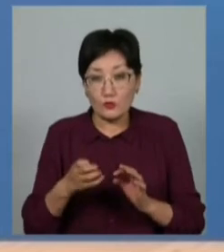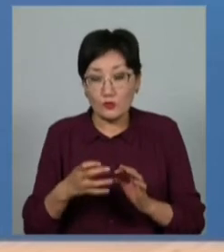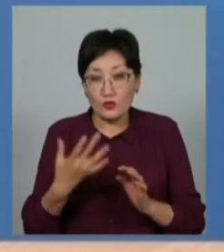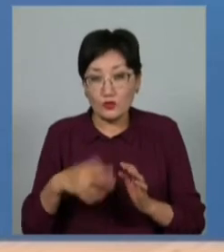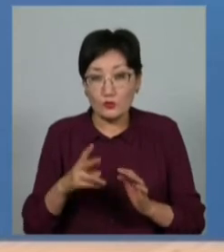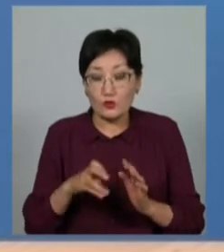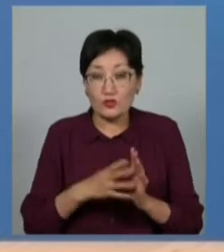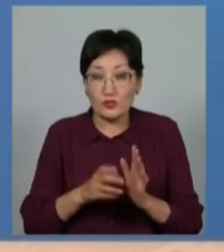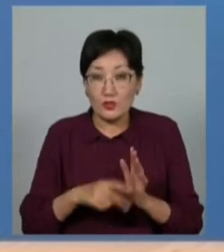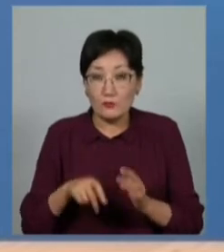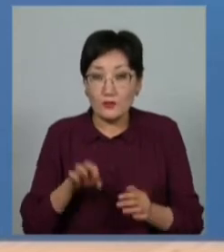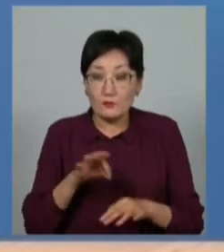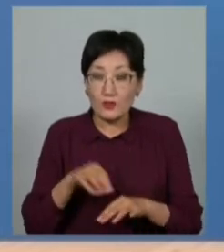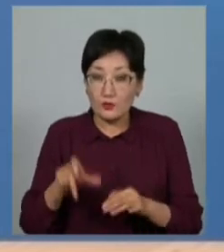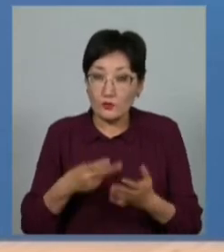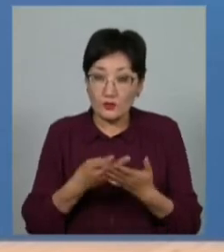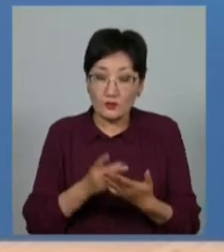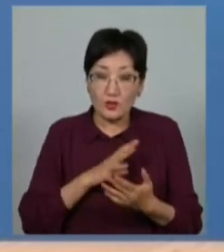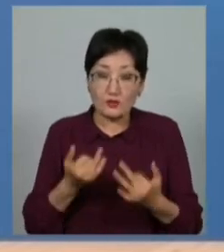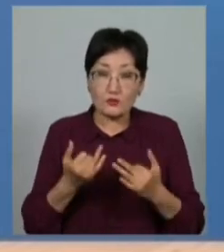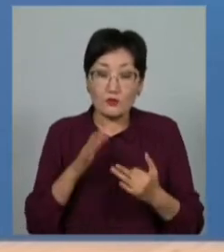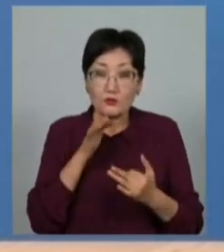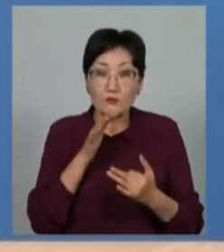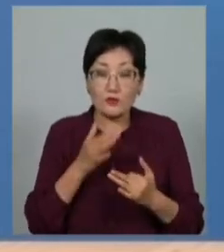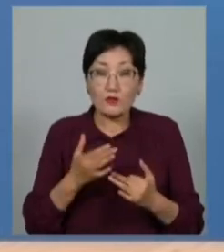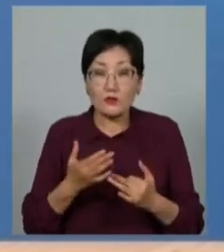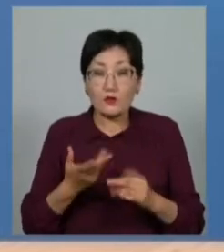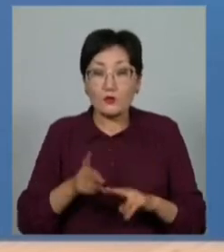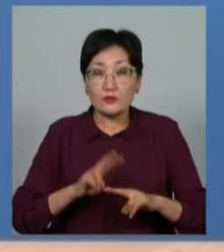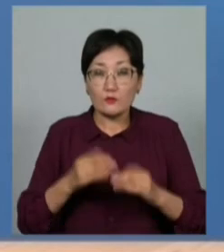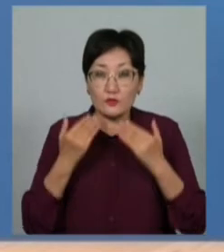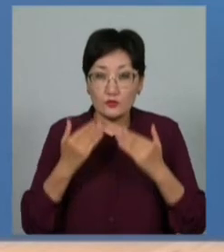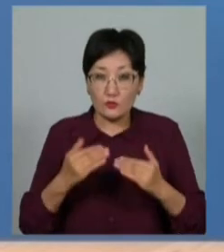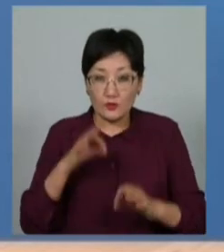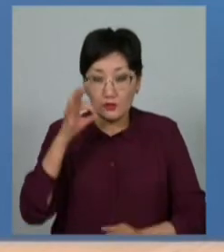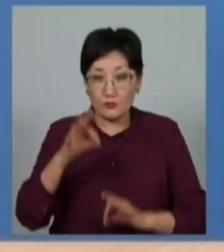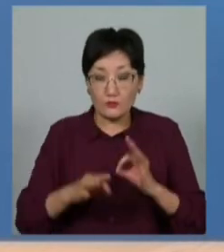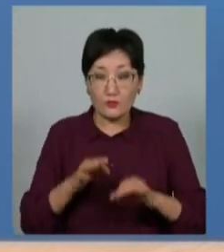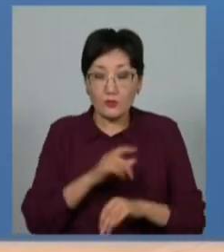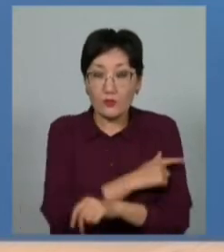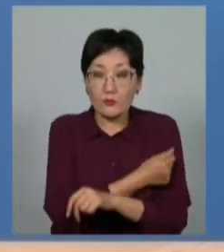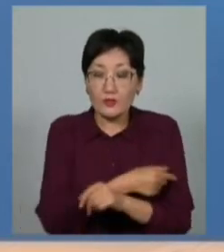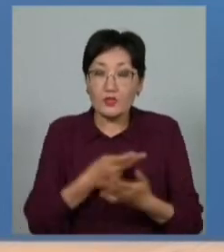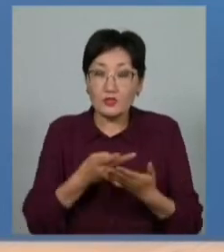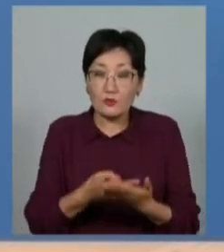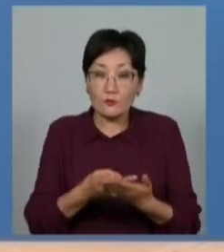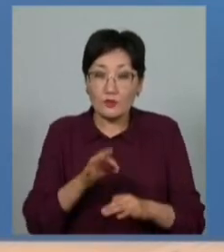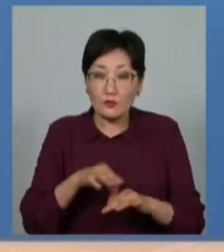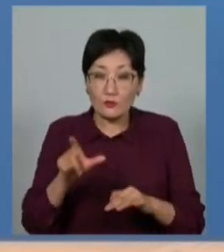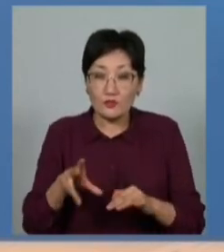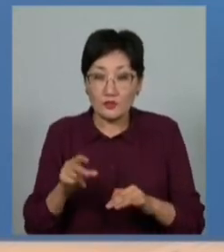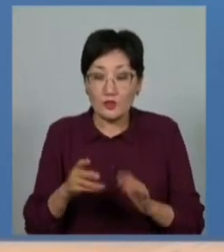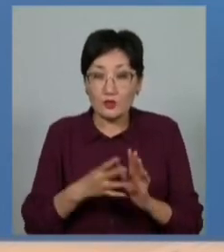450-470-ге дейін науқас жатқызған болатын. Қазіргі таңда біздің жаңа осы соңғы тәулікте ауруханаға жатқызған науқастардың саны